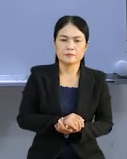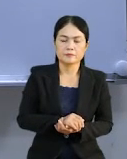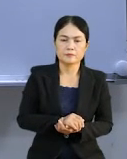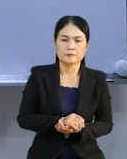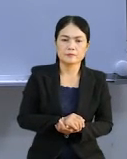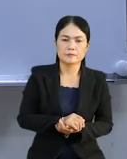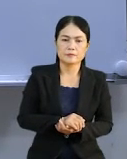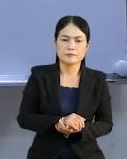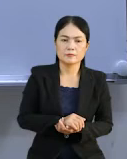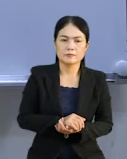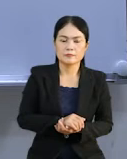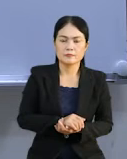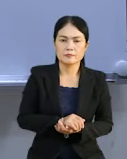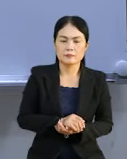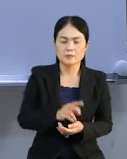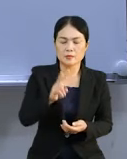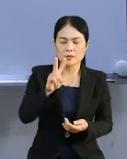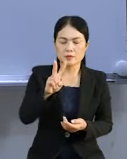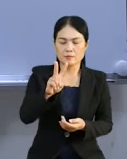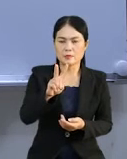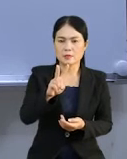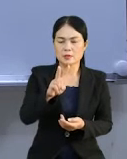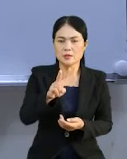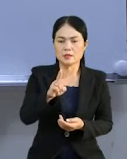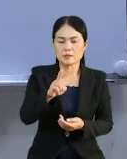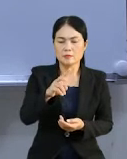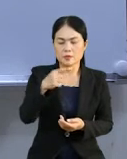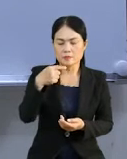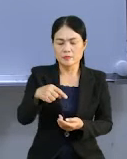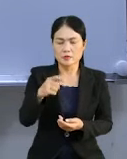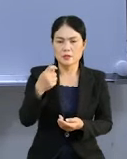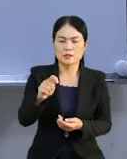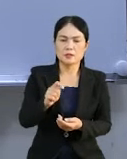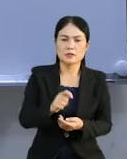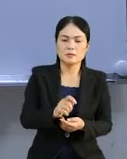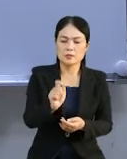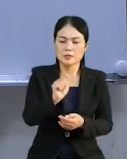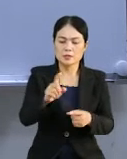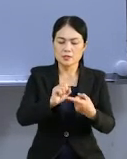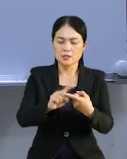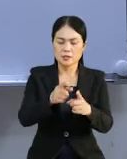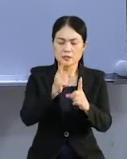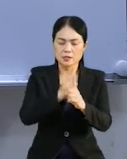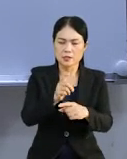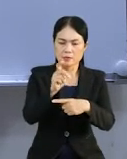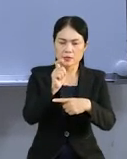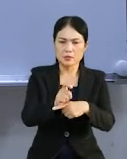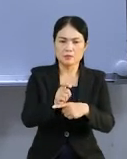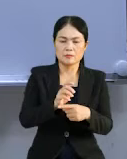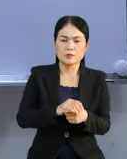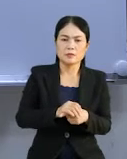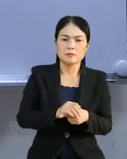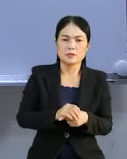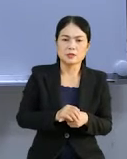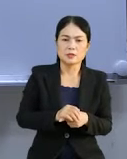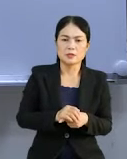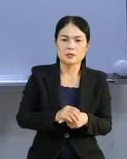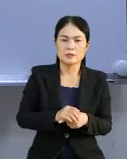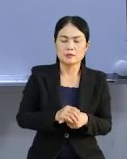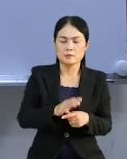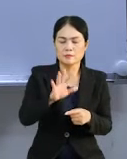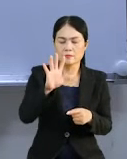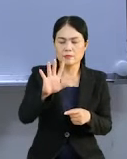Chà, lập tí pí, pí poan rìa, xong đã lệ ở trời tám khu tung nè con á. Tí bay ní cứ pram poan